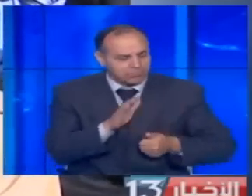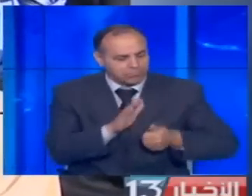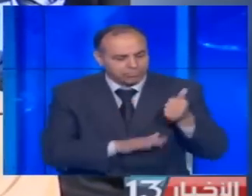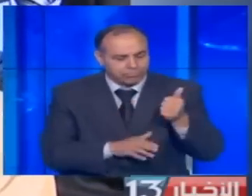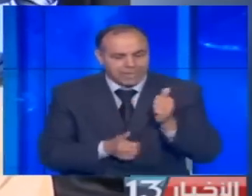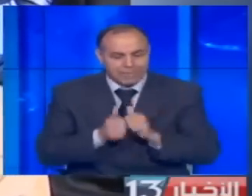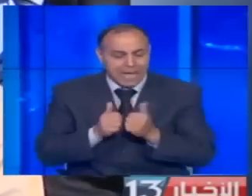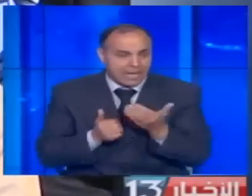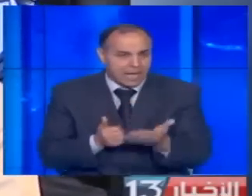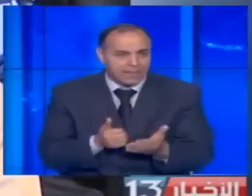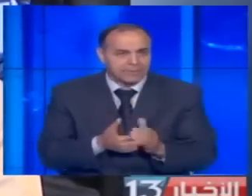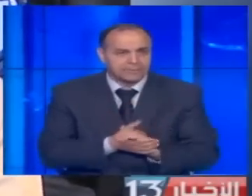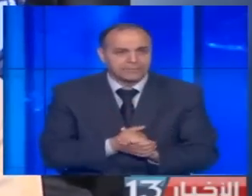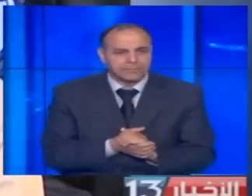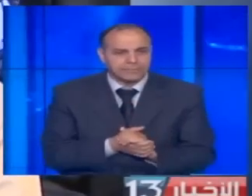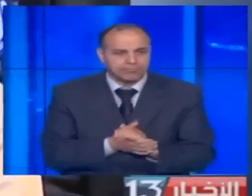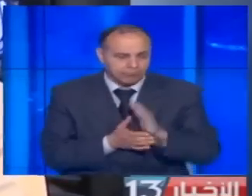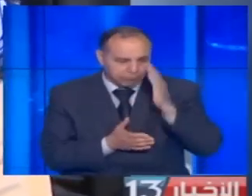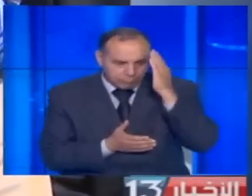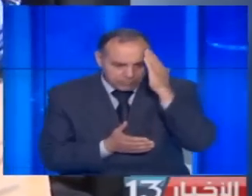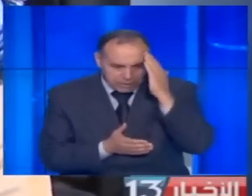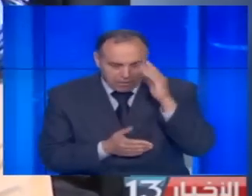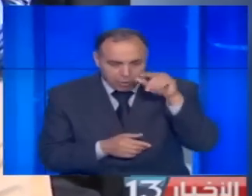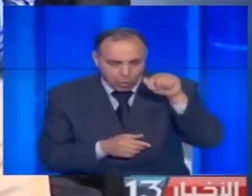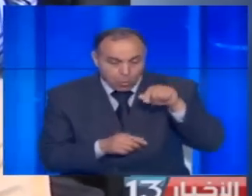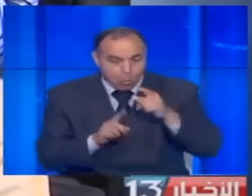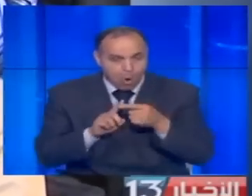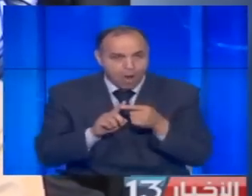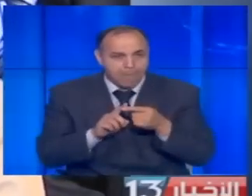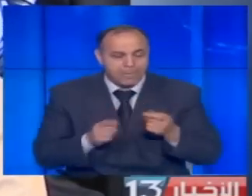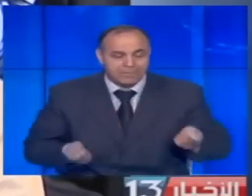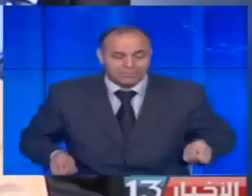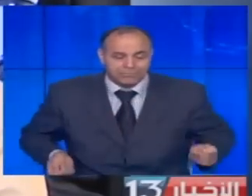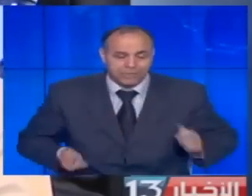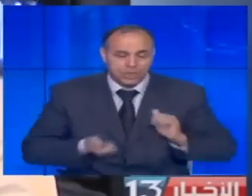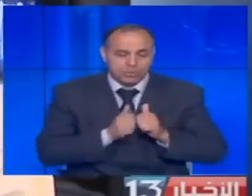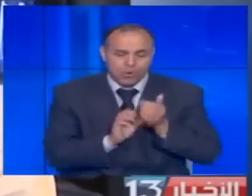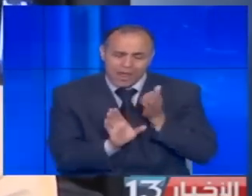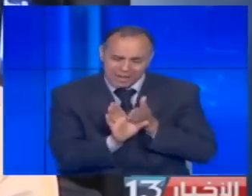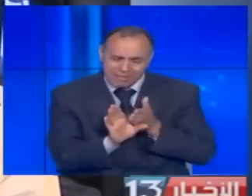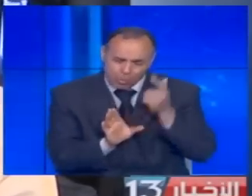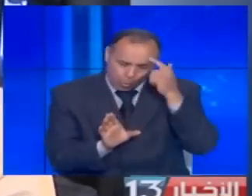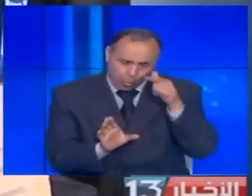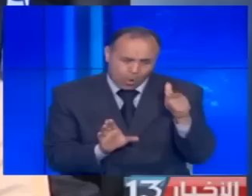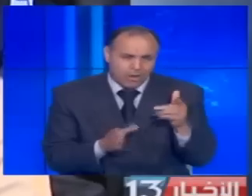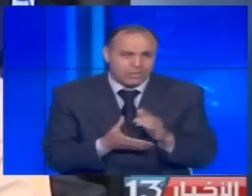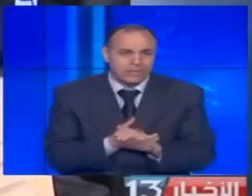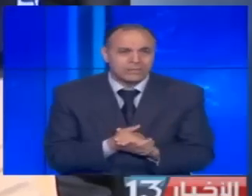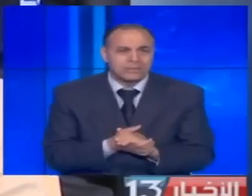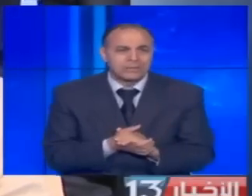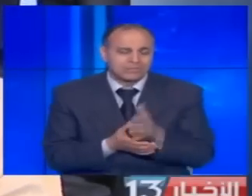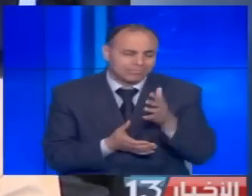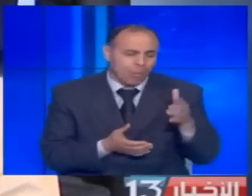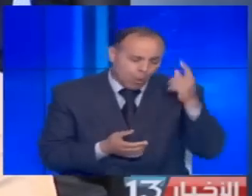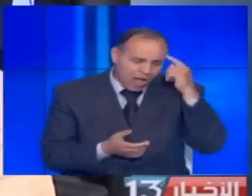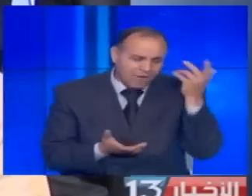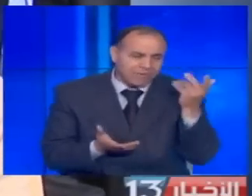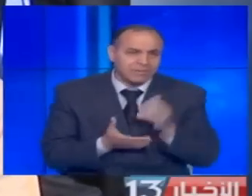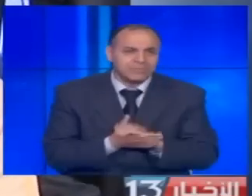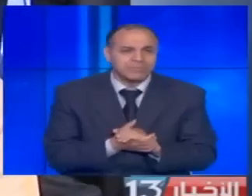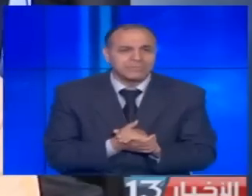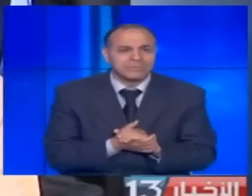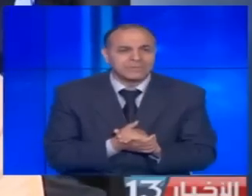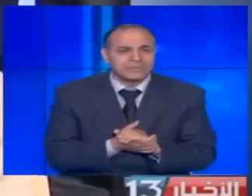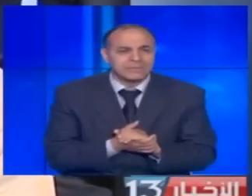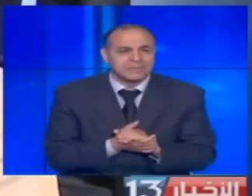لاختبار هذا لانه نعرفوا اليوم اهميه التربيه بدنا ياه حتى نفسيا يعني بالنسبه للتلميذ اللي